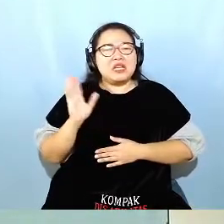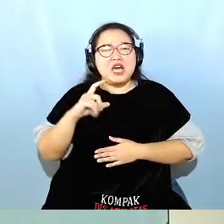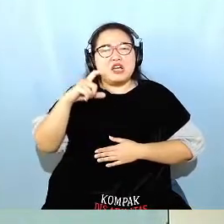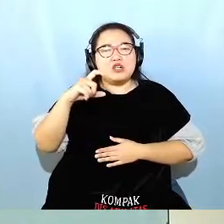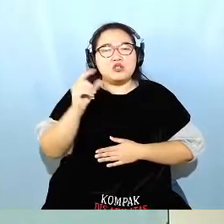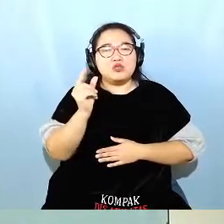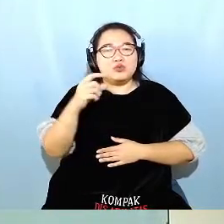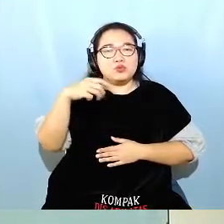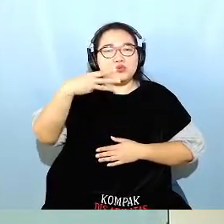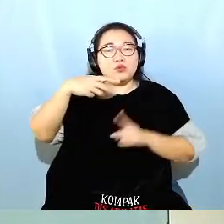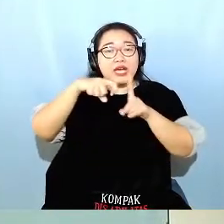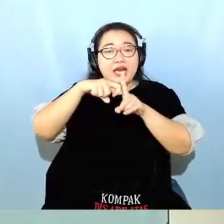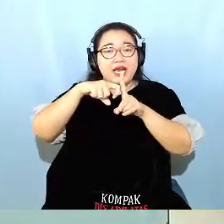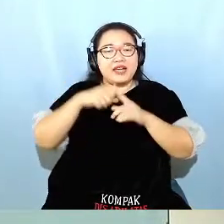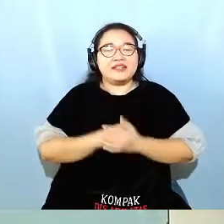suasana kebersamaan.